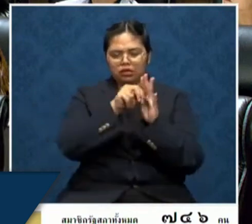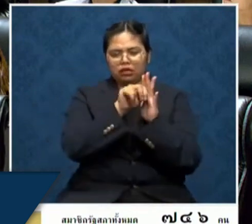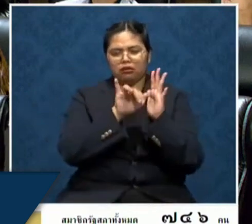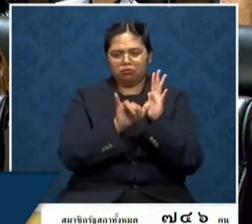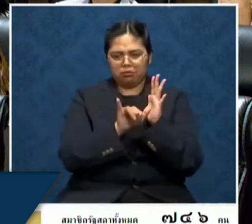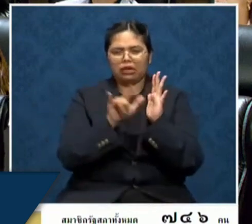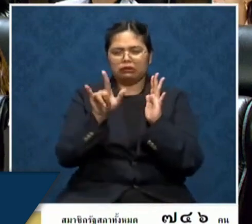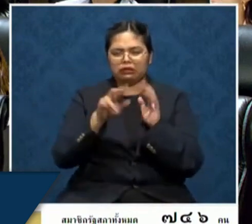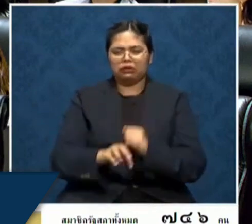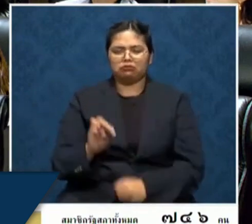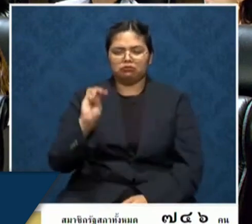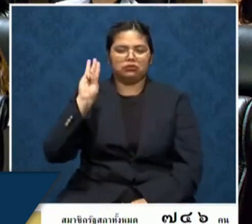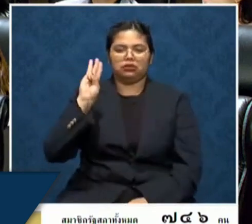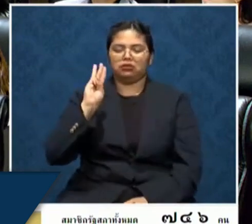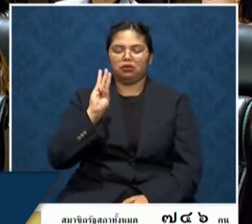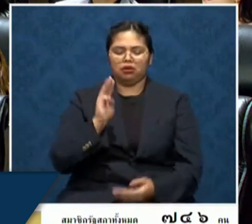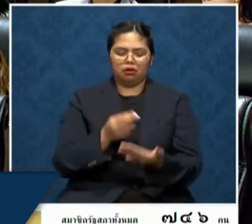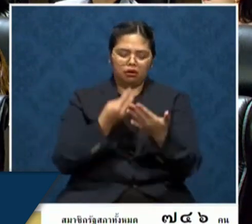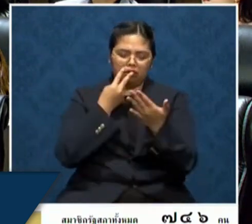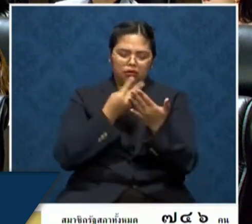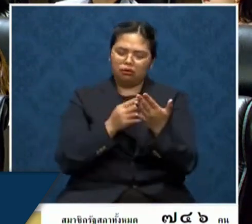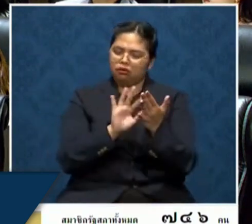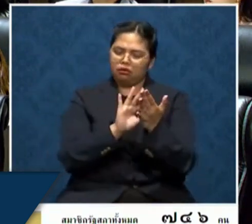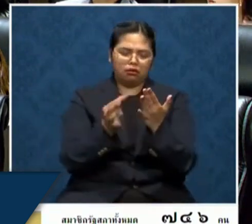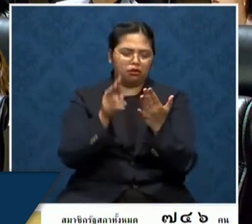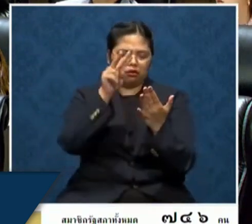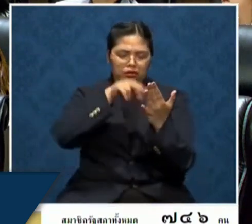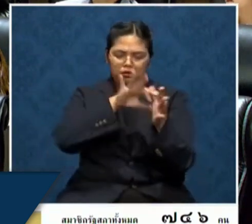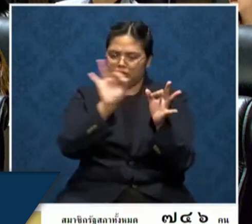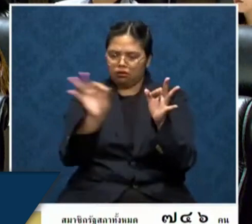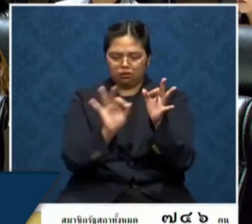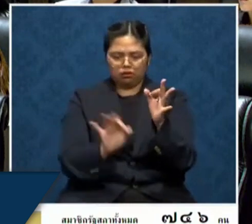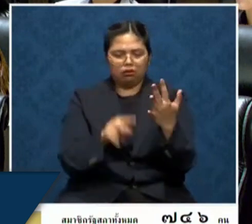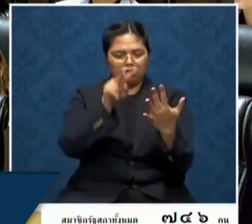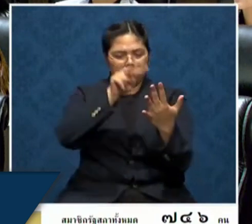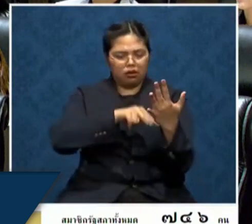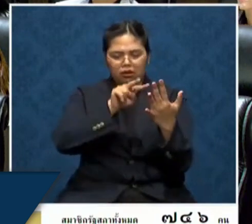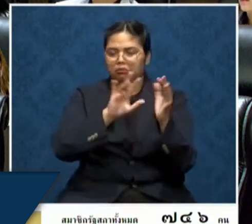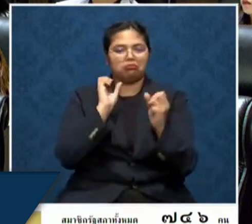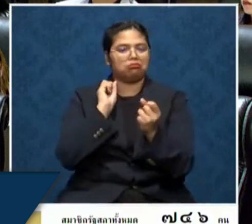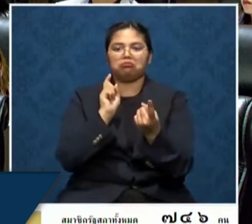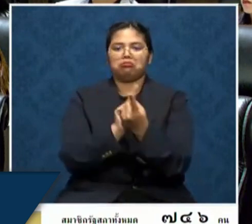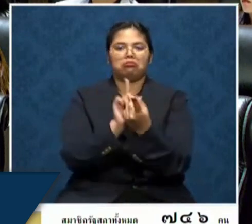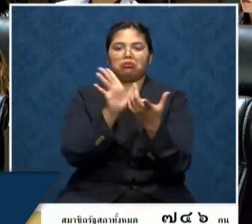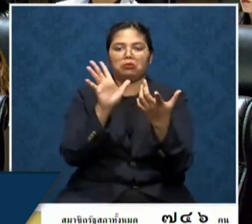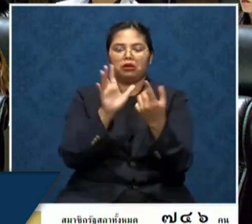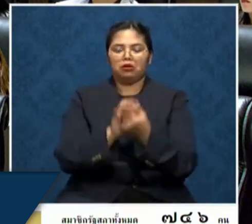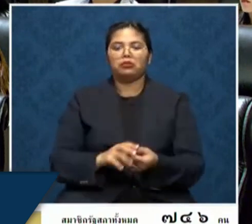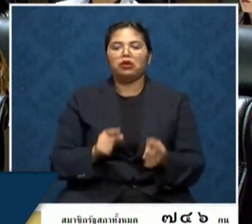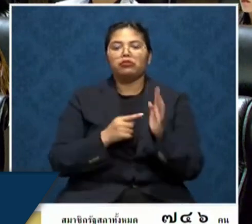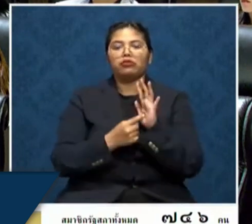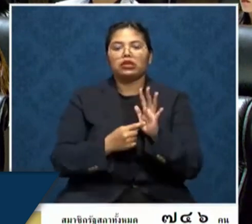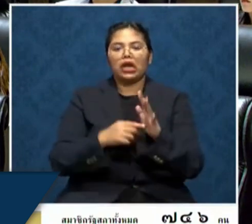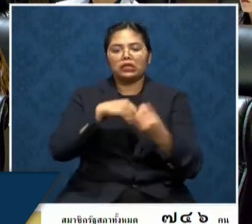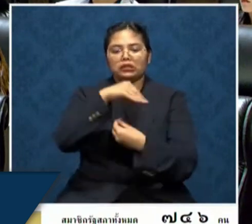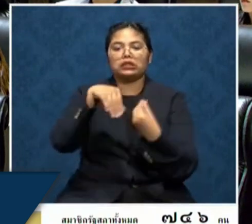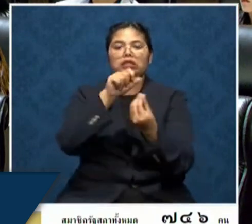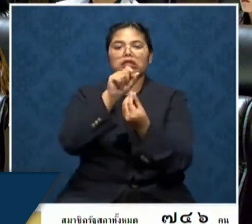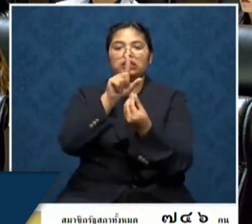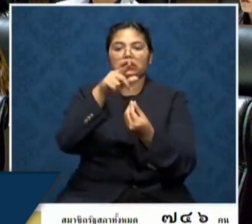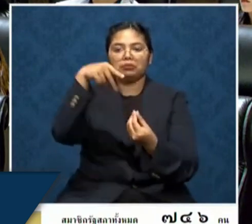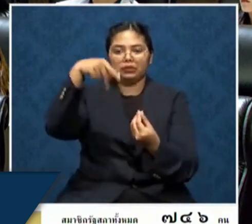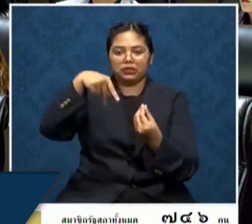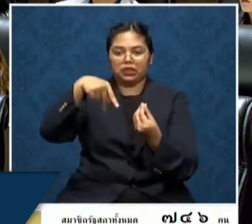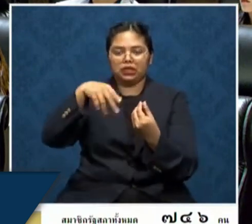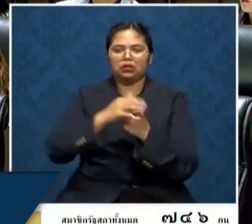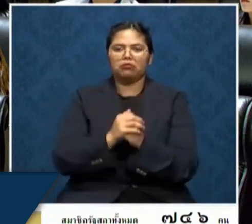ญากลับไม่เจอที่น่าประหลาดใจยิ่งกว่าหลายนโยบายเช่นเขตเศรษฐกิจพิเศษการยกเลิกปรับปรุงกฎหมาย